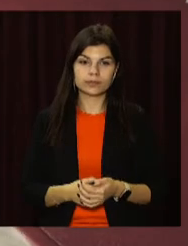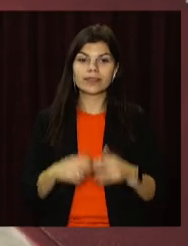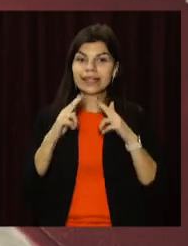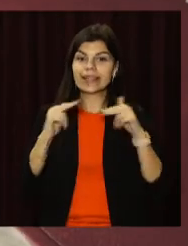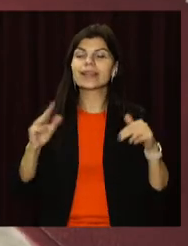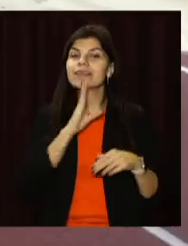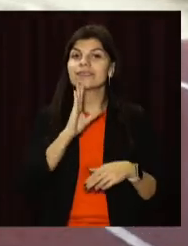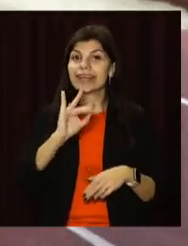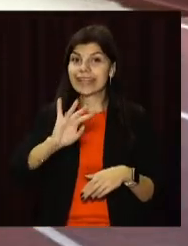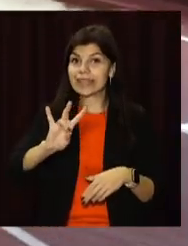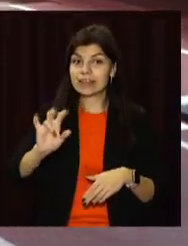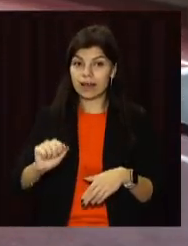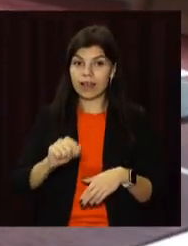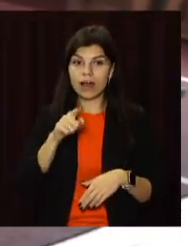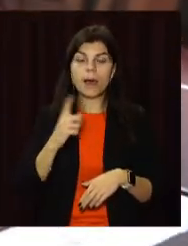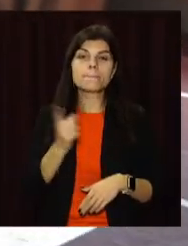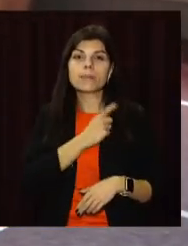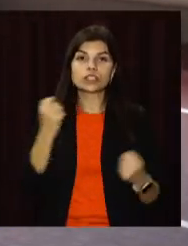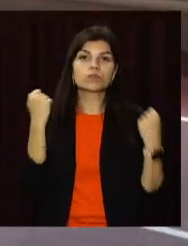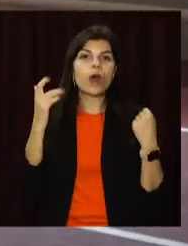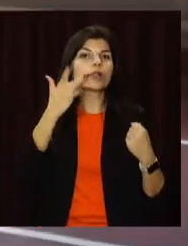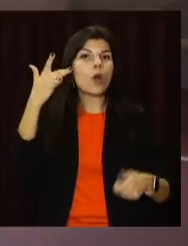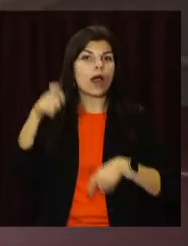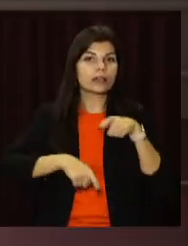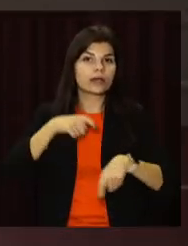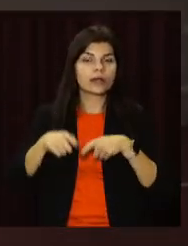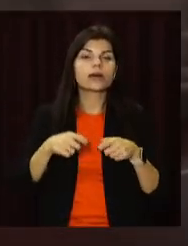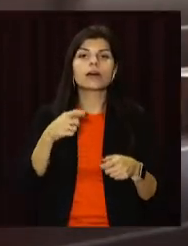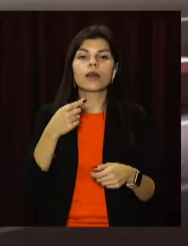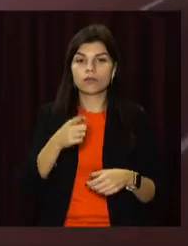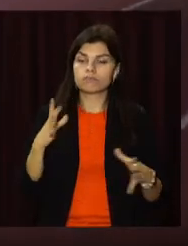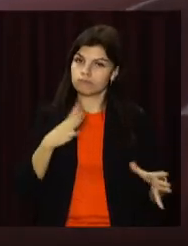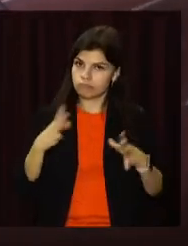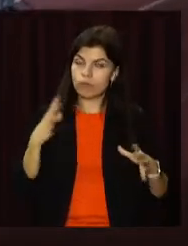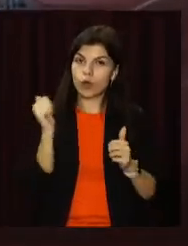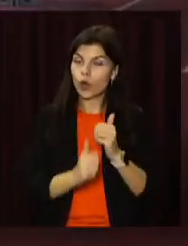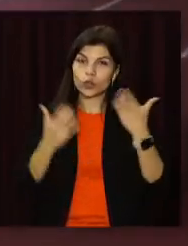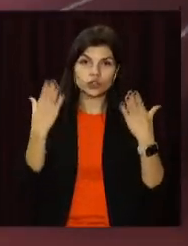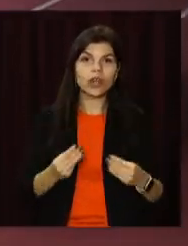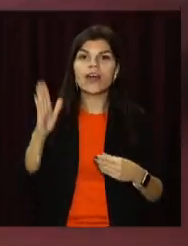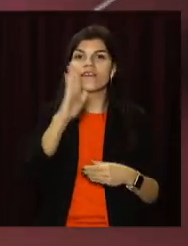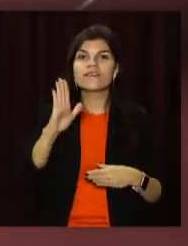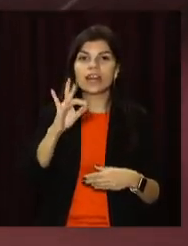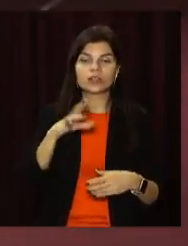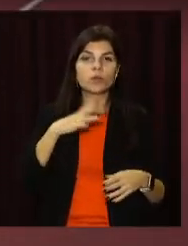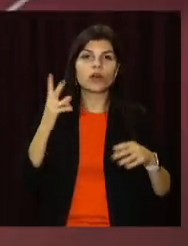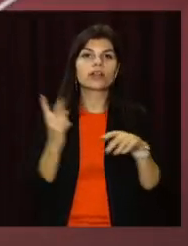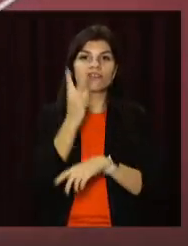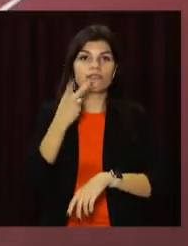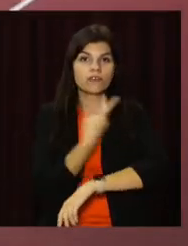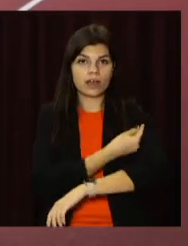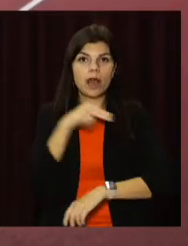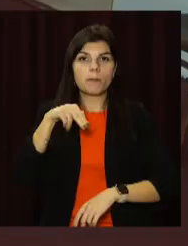Дніпрянка Інна Сидоренко. Майстриня спорту з легкої атлетики наполегливо тренується щодня. У вересні вона двічі